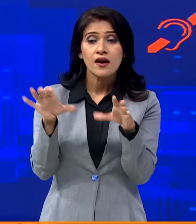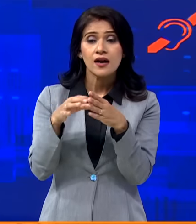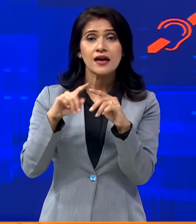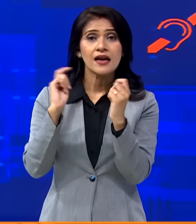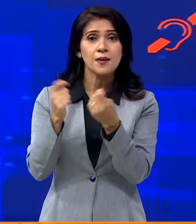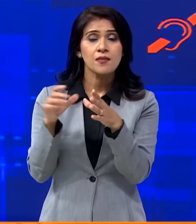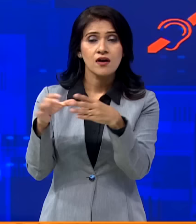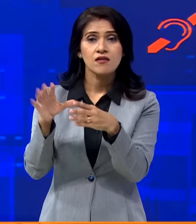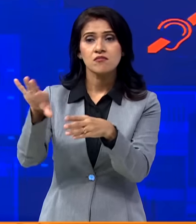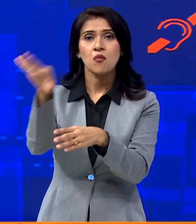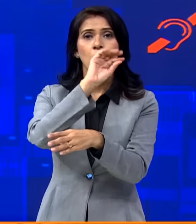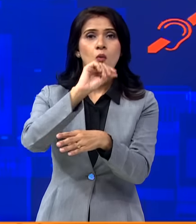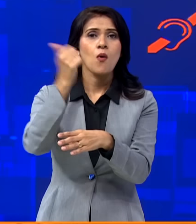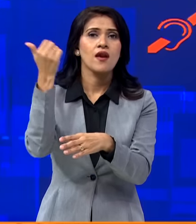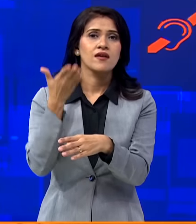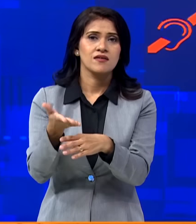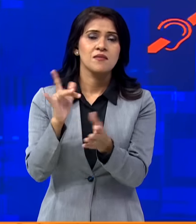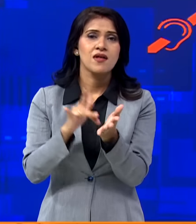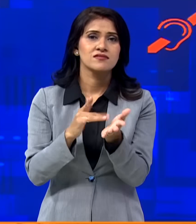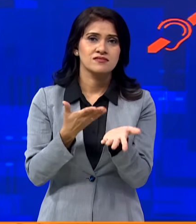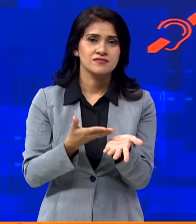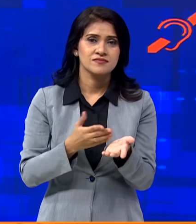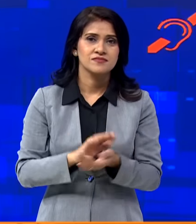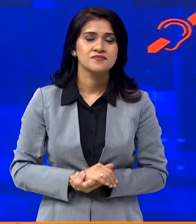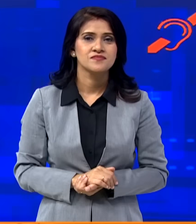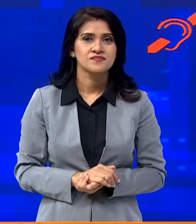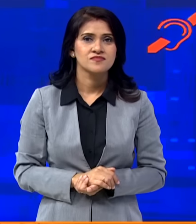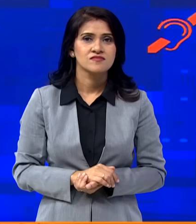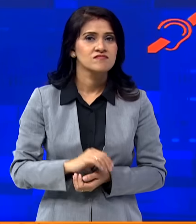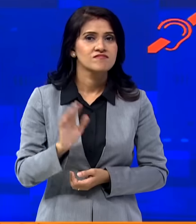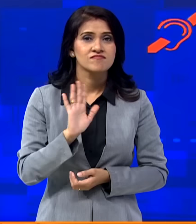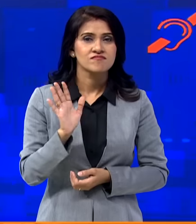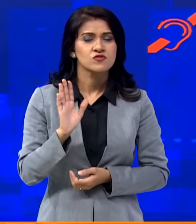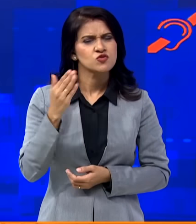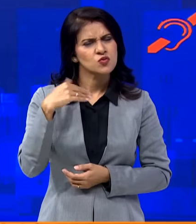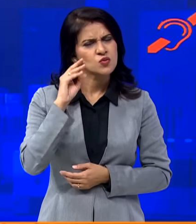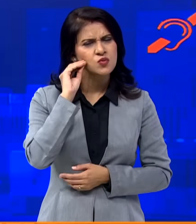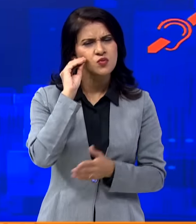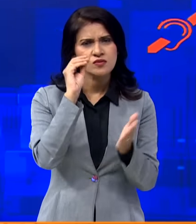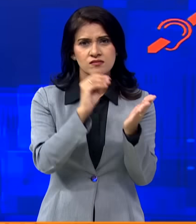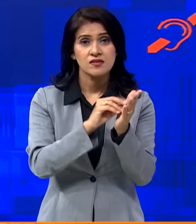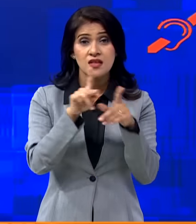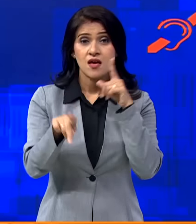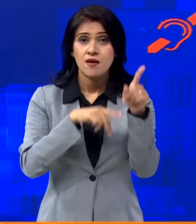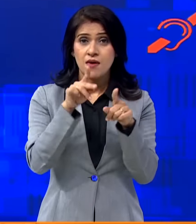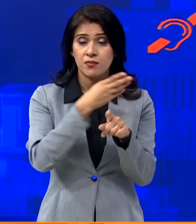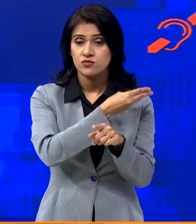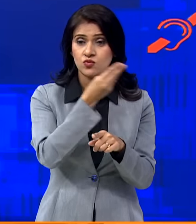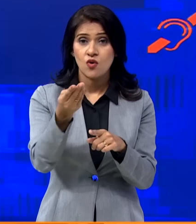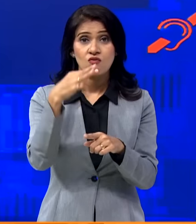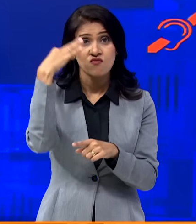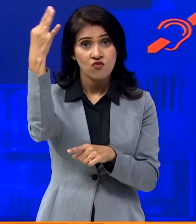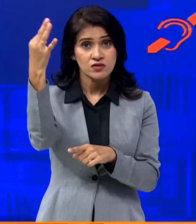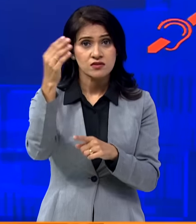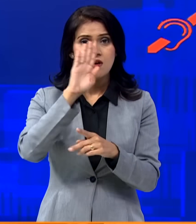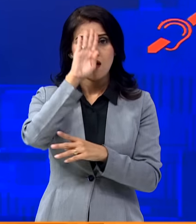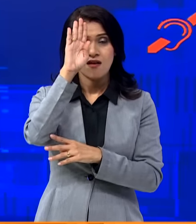विरोधी लोग हैं ना यह सत्ता के सिंहासन को तरस जाएंगे इ देश जनता सत्ता नहीं देगी